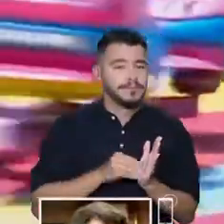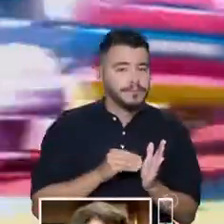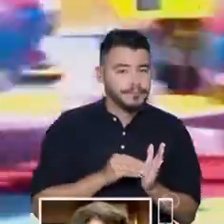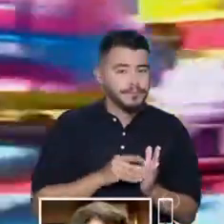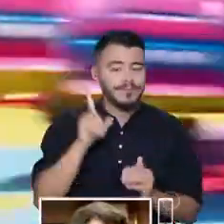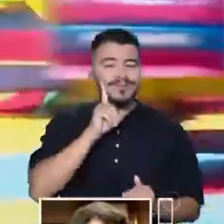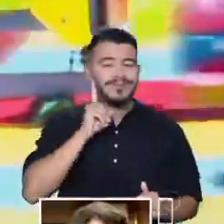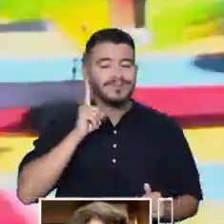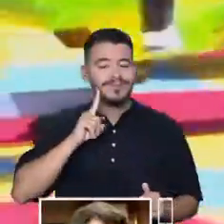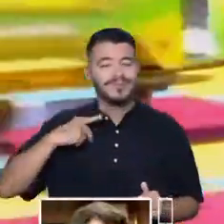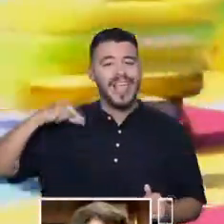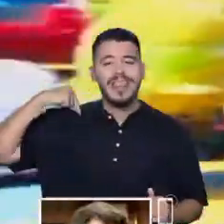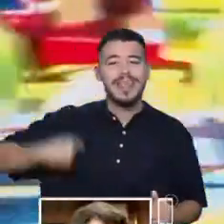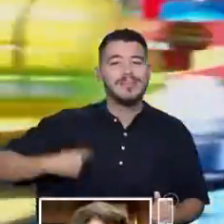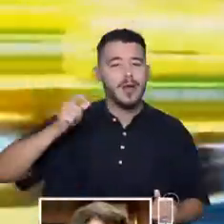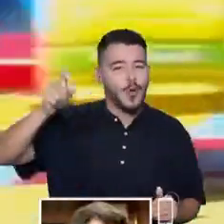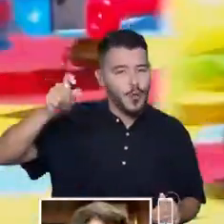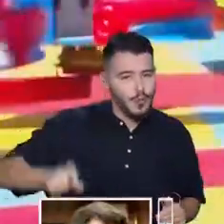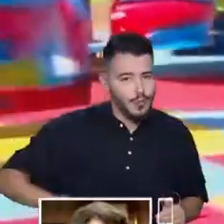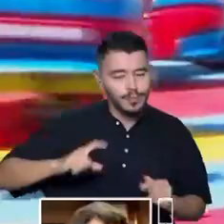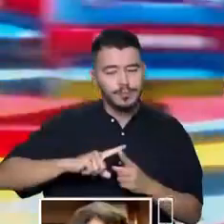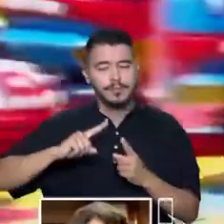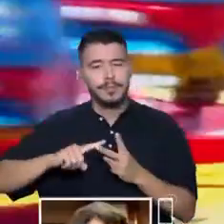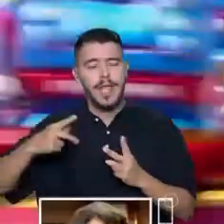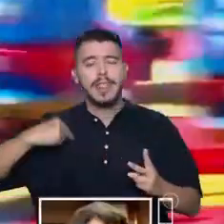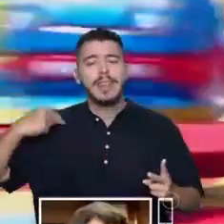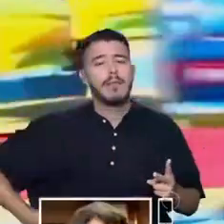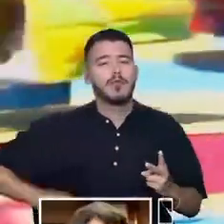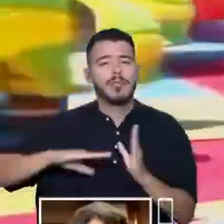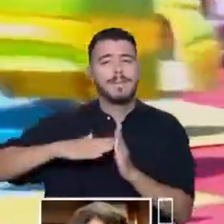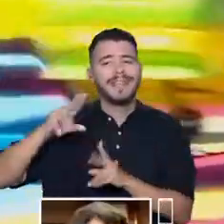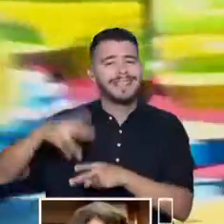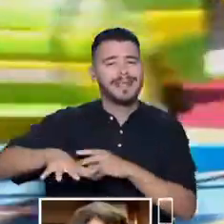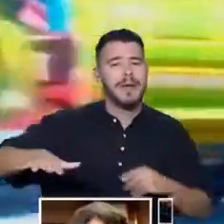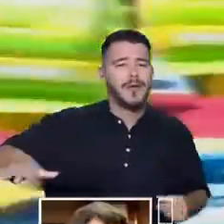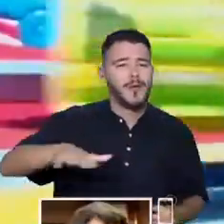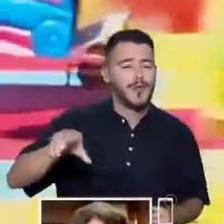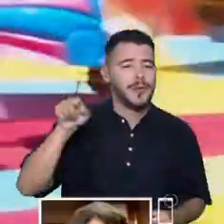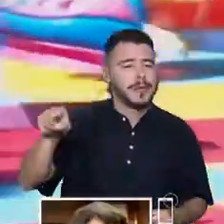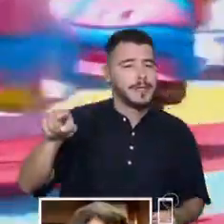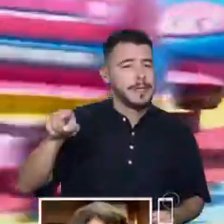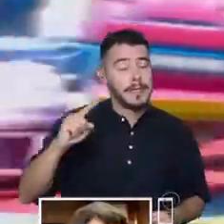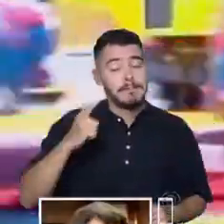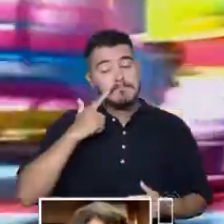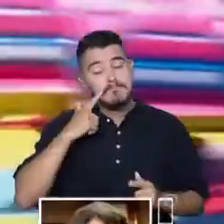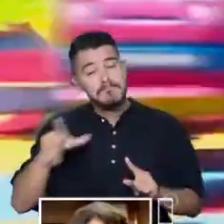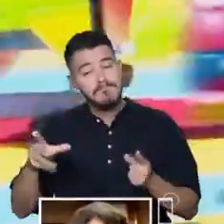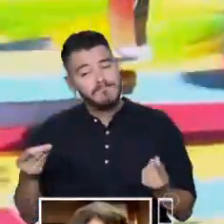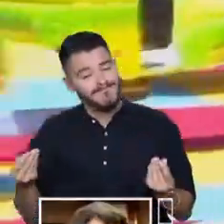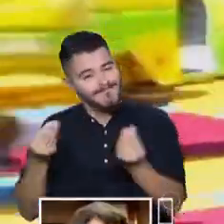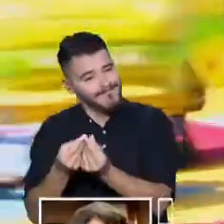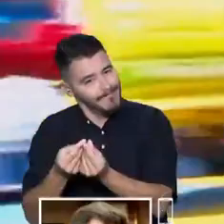δημάρχου και κάποιων υπηρεσιών, δημοσίων υπηρεσιών, οι οποίες σχετίζονται με τη λειτουργία